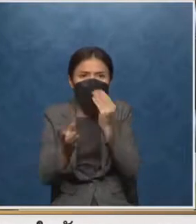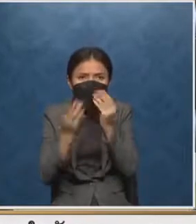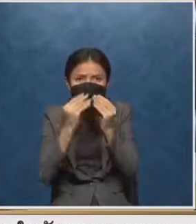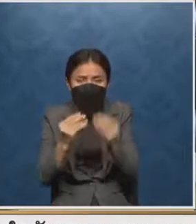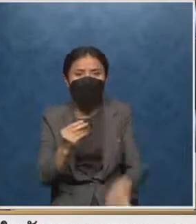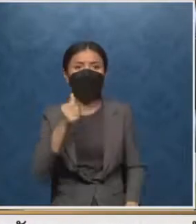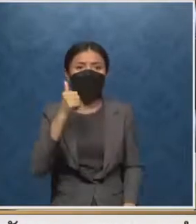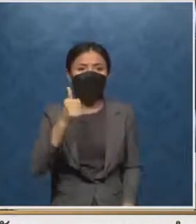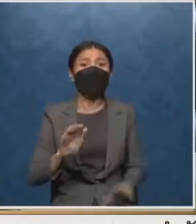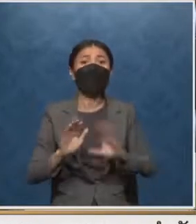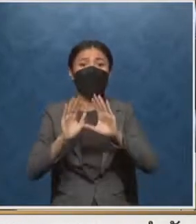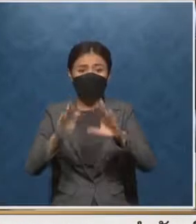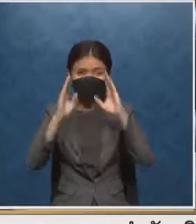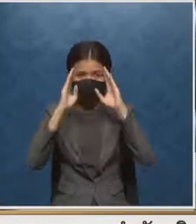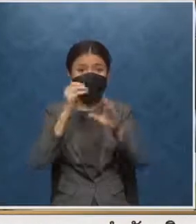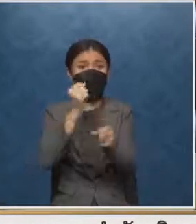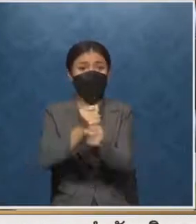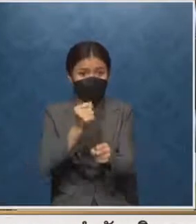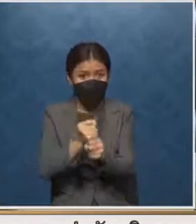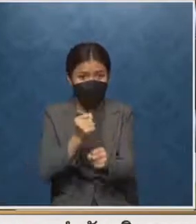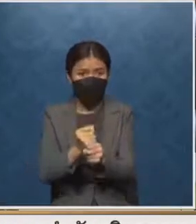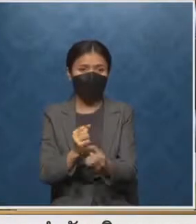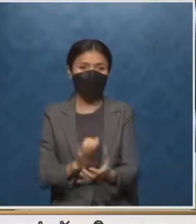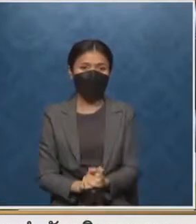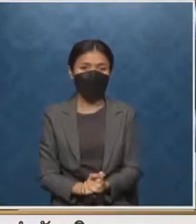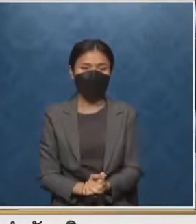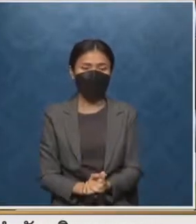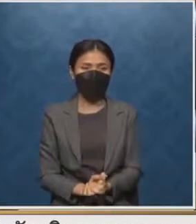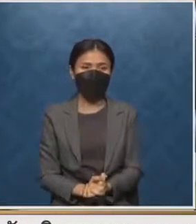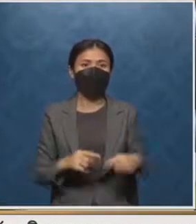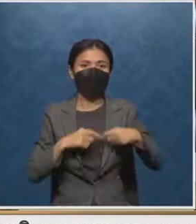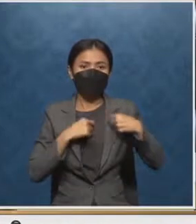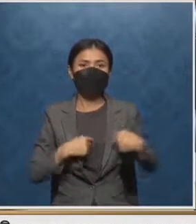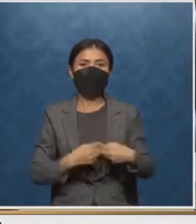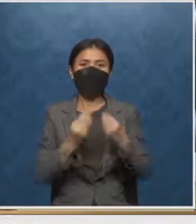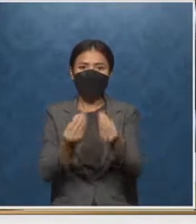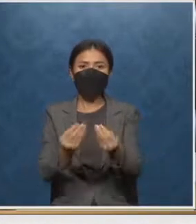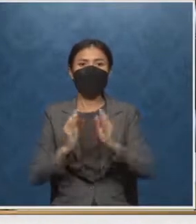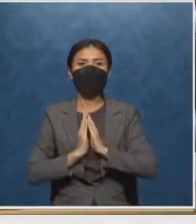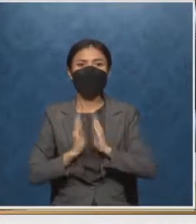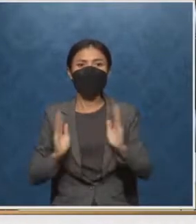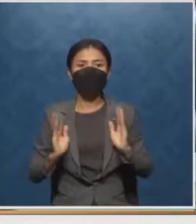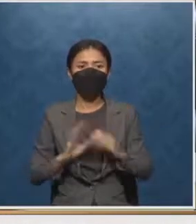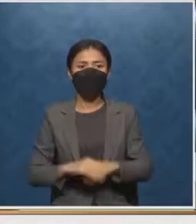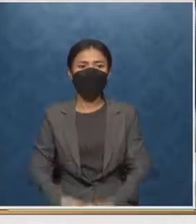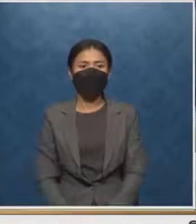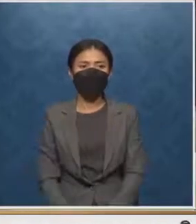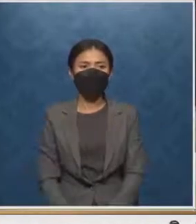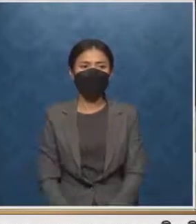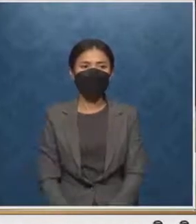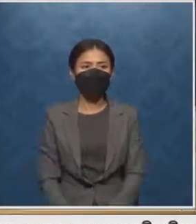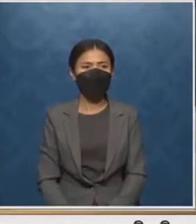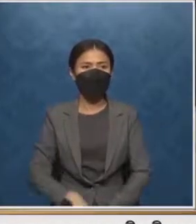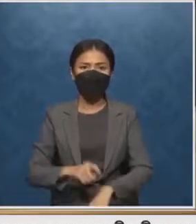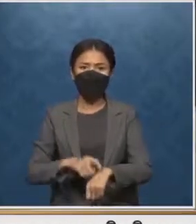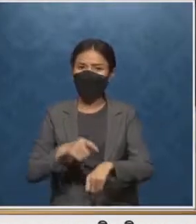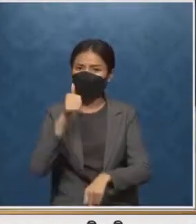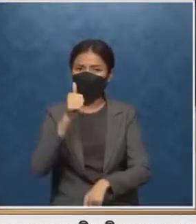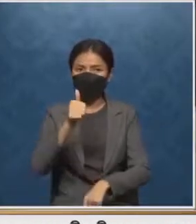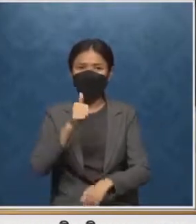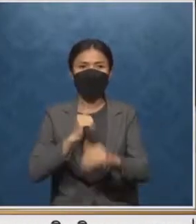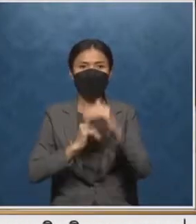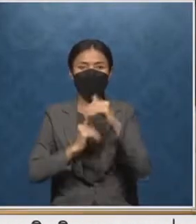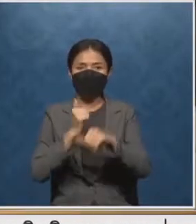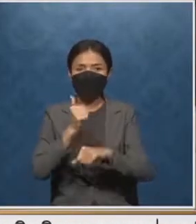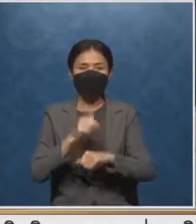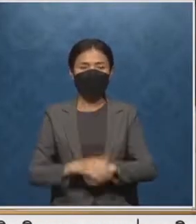ใจทำงานนะครับก็ขอให้กำลังใจนะครับขอบคุณครับ คุณธรรมพิเชษรักษาเวลาครับขอบคุณมากครับอ